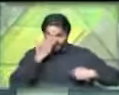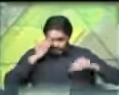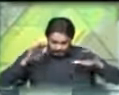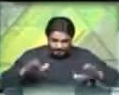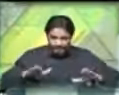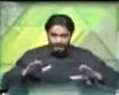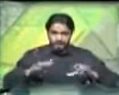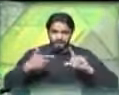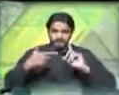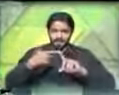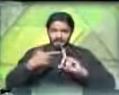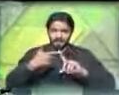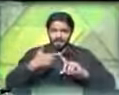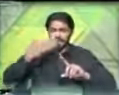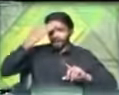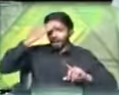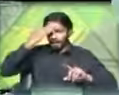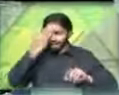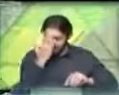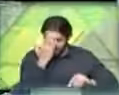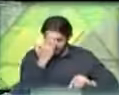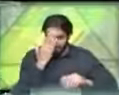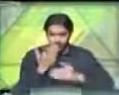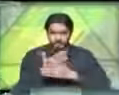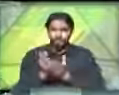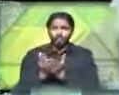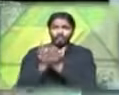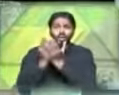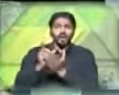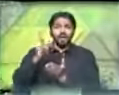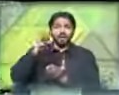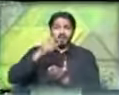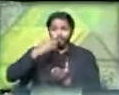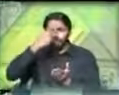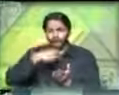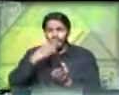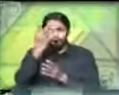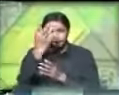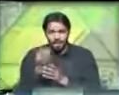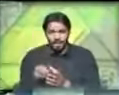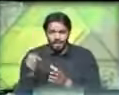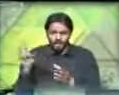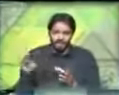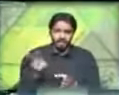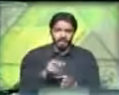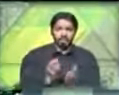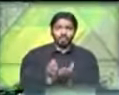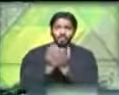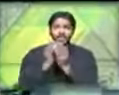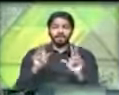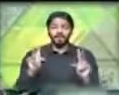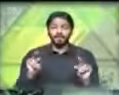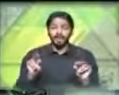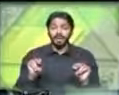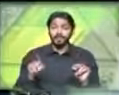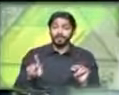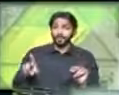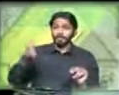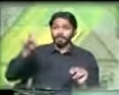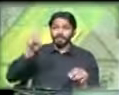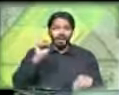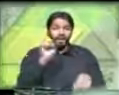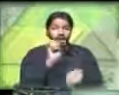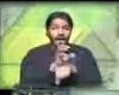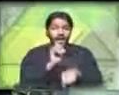ونحن نتذلل إليه ونتضرع إليه ونبكي بين يديه في جوف الليل، كما علم داود عليه